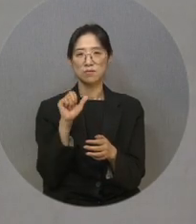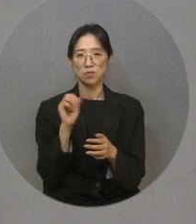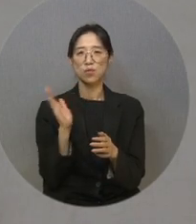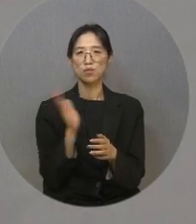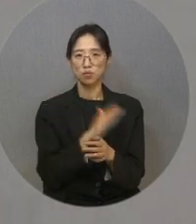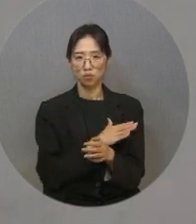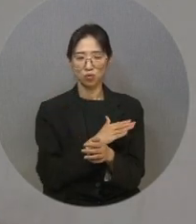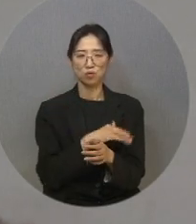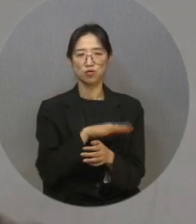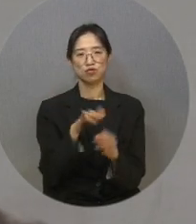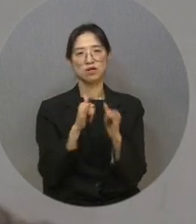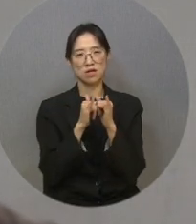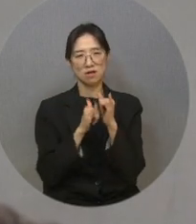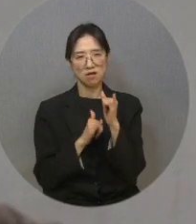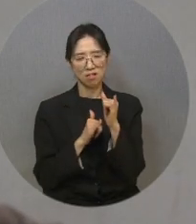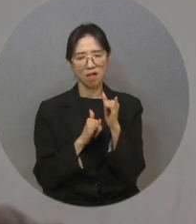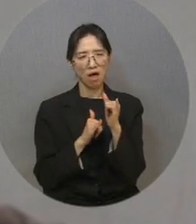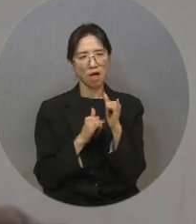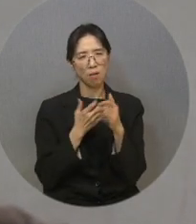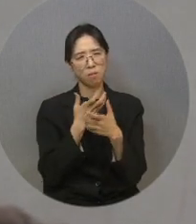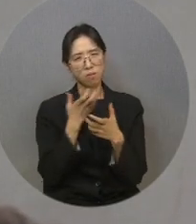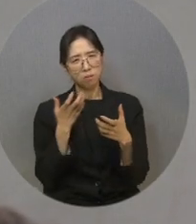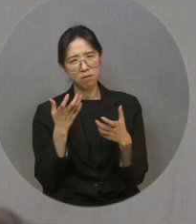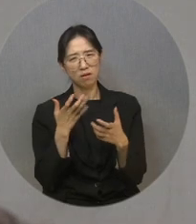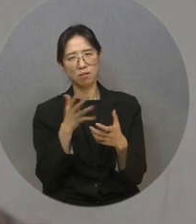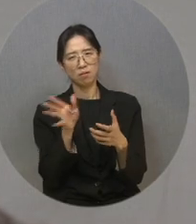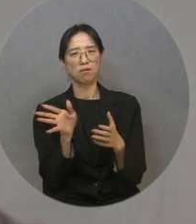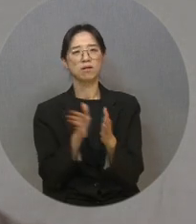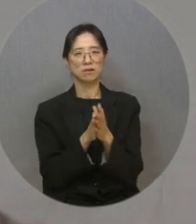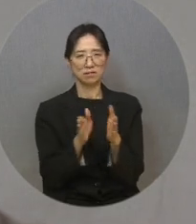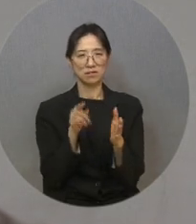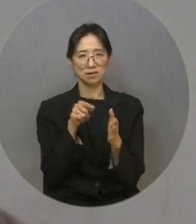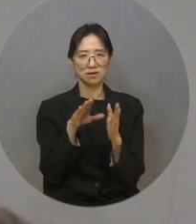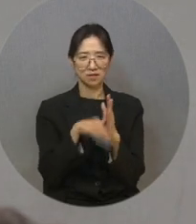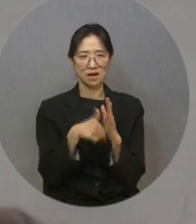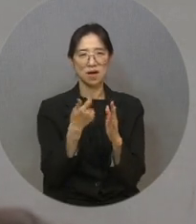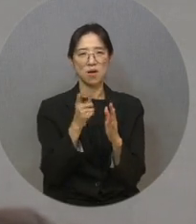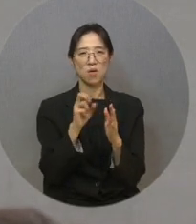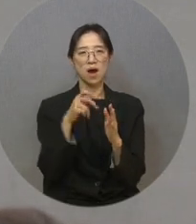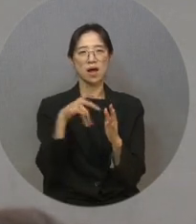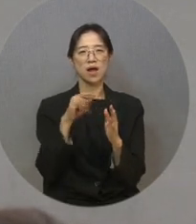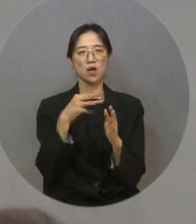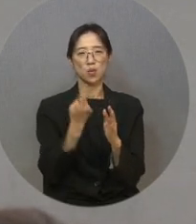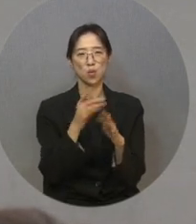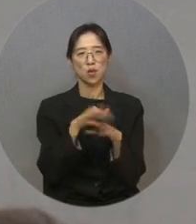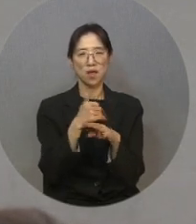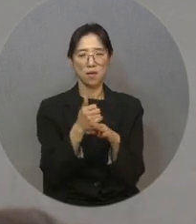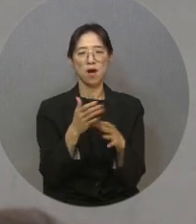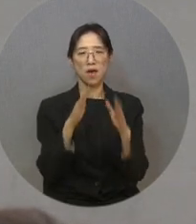1885년부터 우리의 역사가 왜곡되기 시작하는 그때 광개토 대왕비가 왜곡되기 시작합니다.